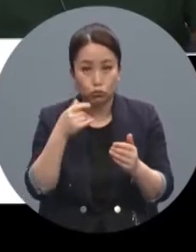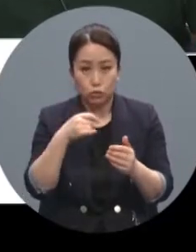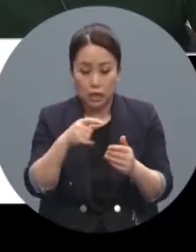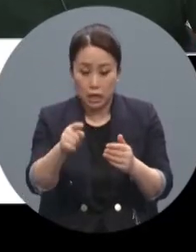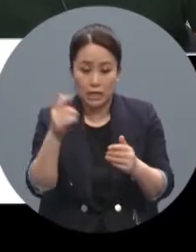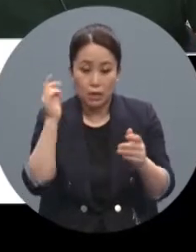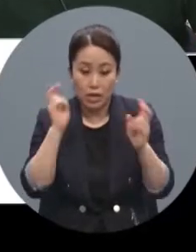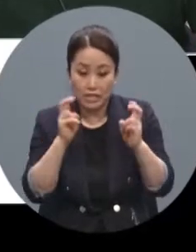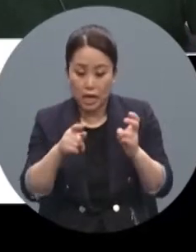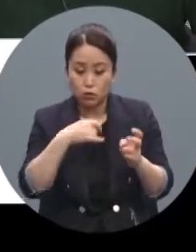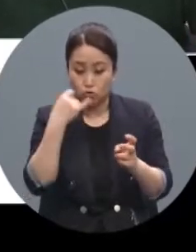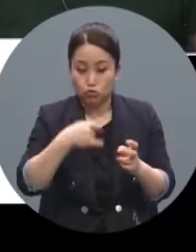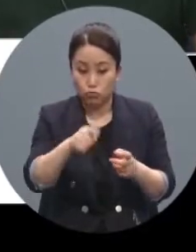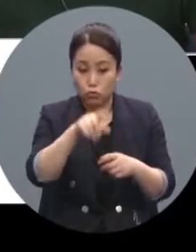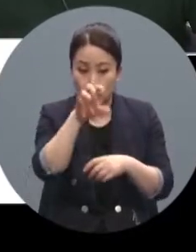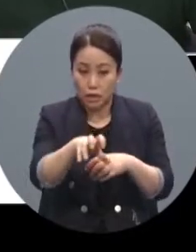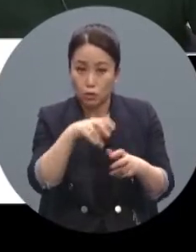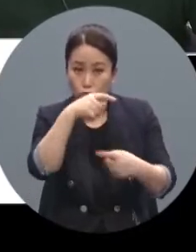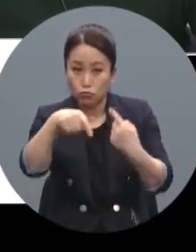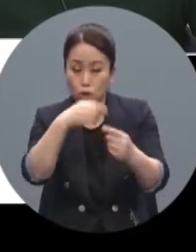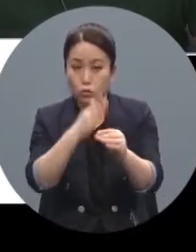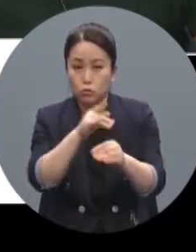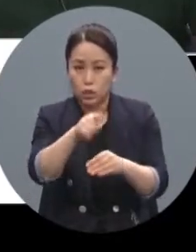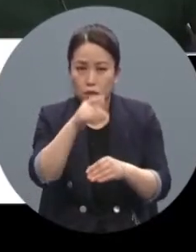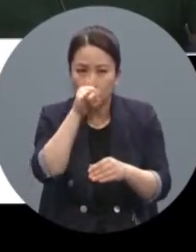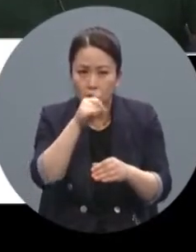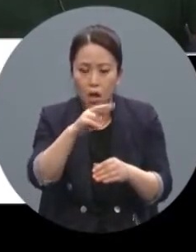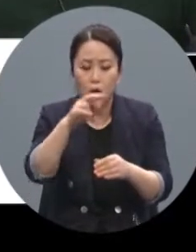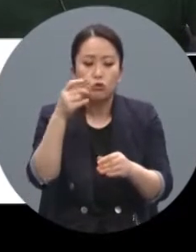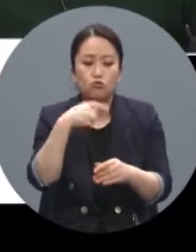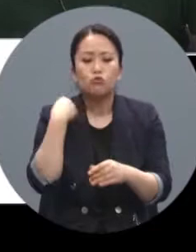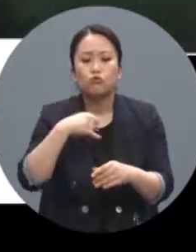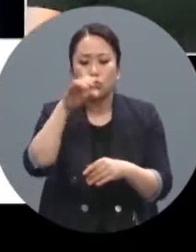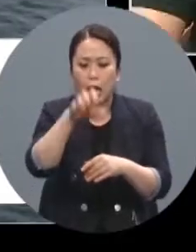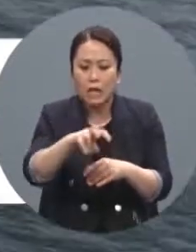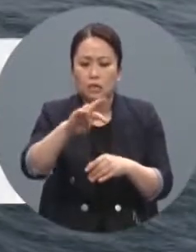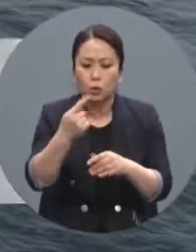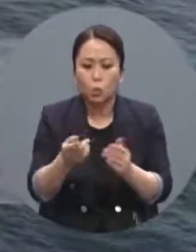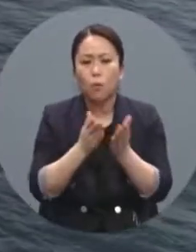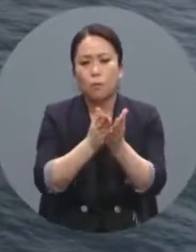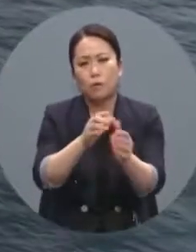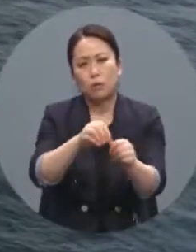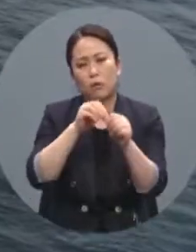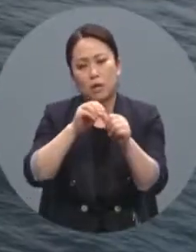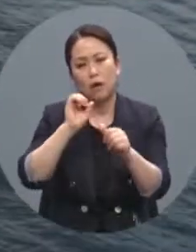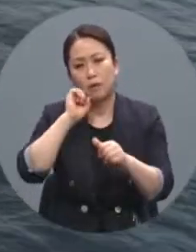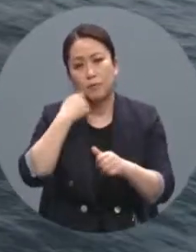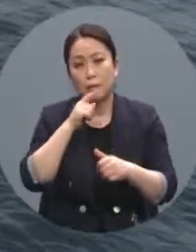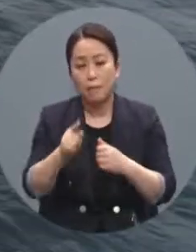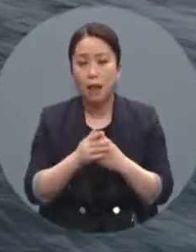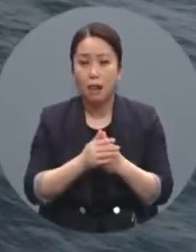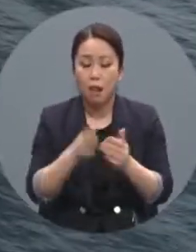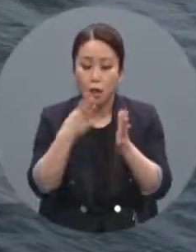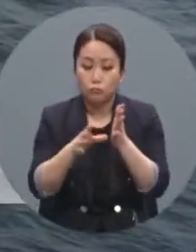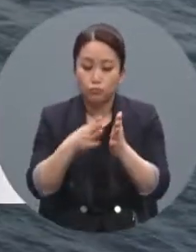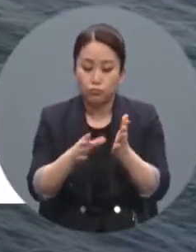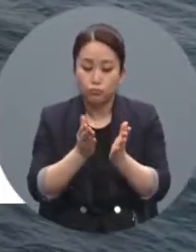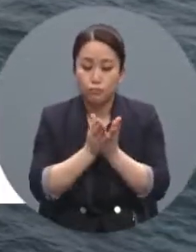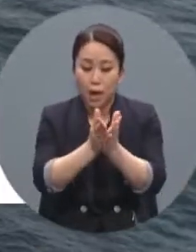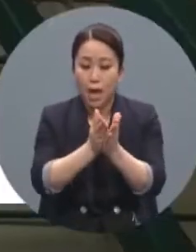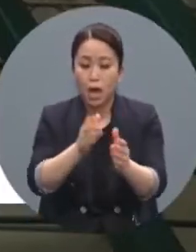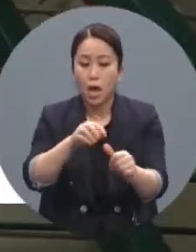들어보면은 중국에서조차도 선복 확보를 하는데 상당한 애로를 겪고 있다고. 정부는 물류 대란을 해소하기